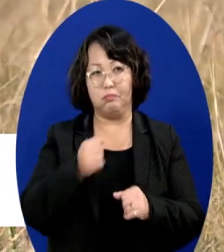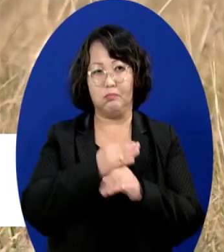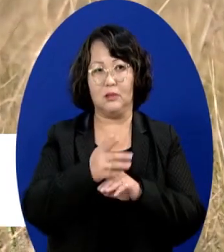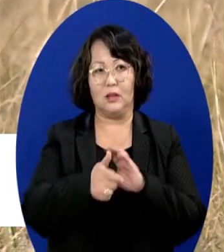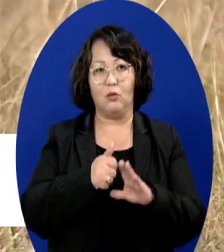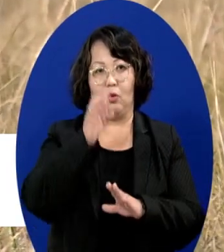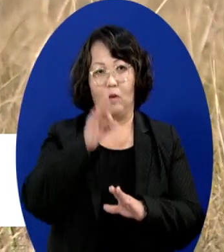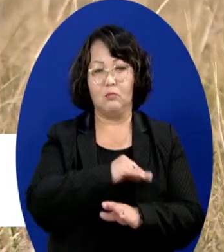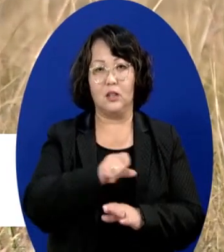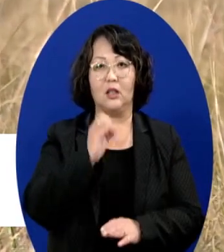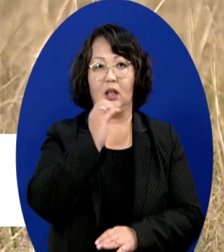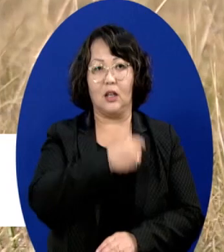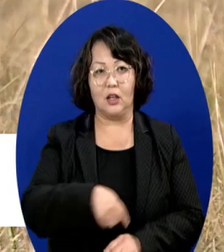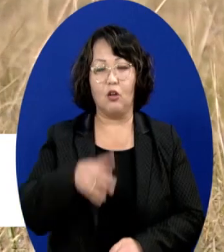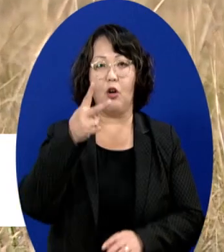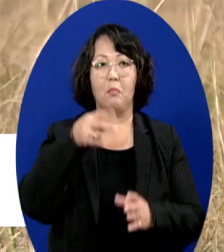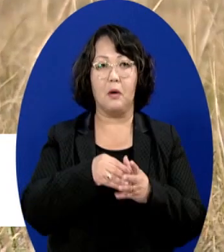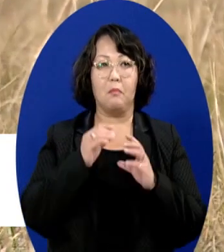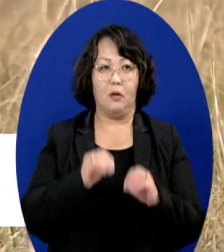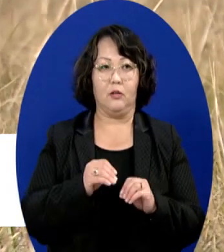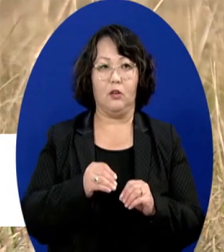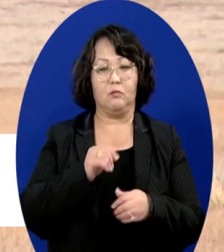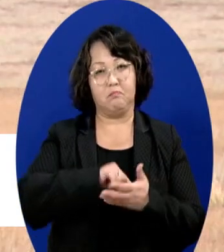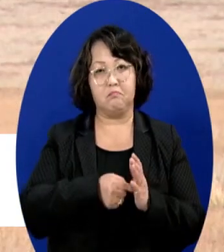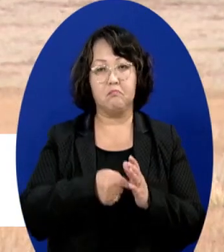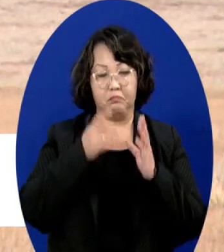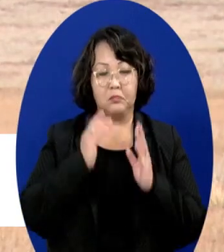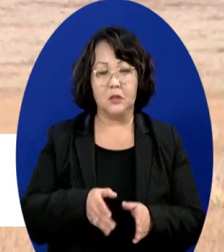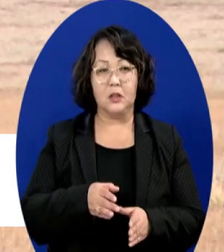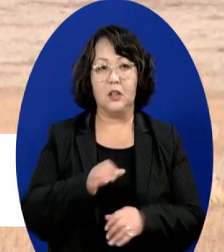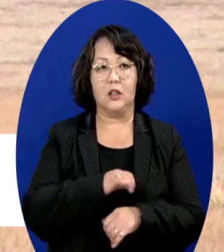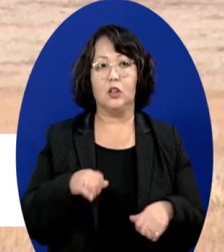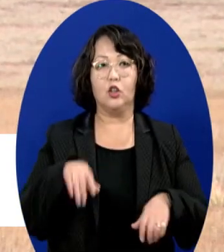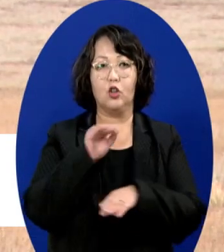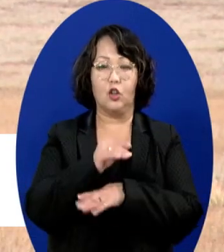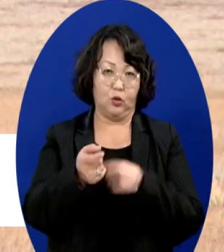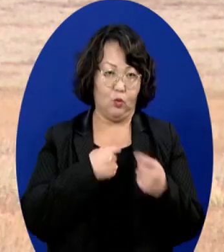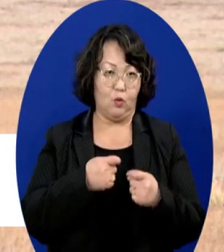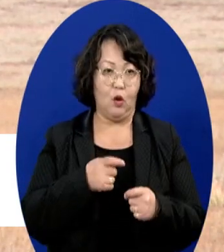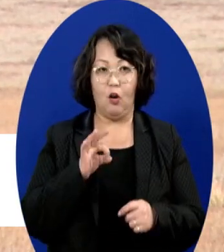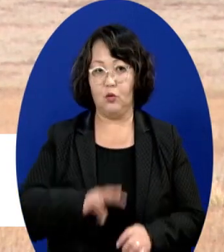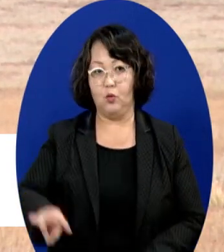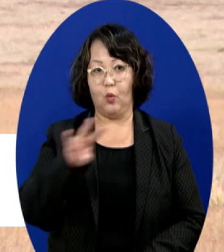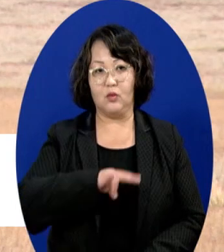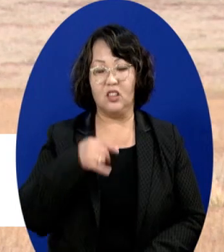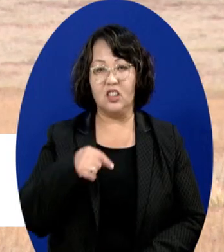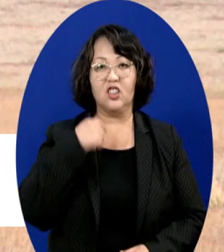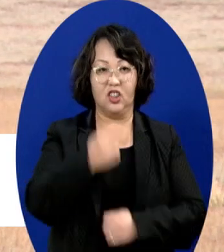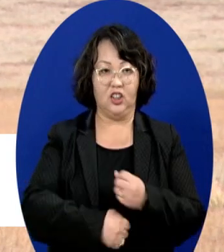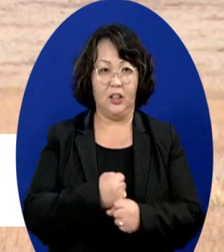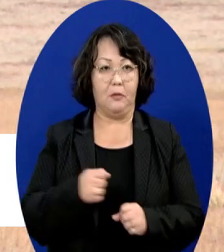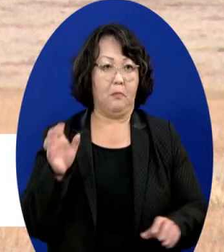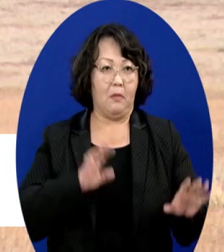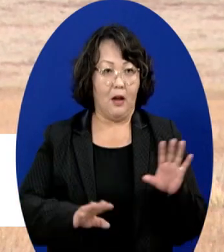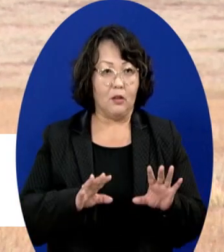хэмжээг тгээс 2000 төгрөг хүртэл байхаар тогтооё. Өөрөөр хэлбэл иргэдийн төлөөлөгчдийн хурал орон нутгийнхаа тухайн жилийн нөхцөл байдал